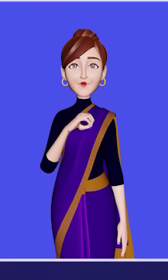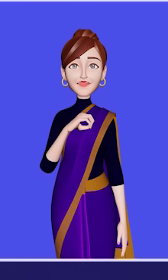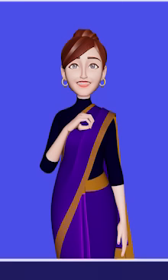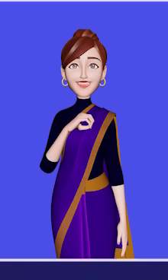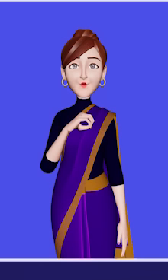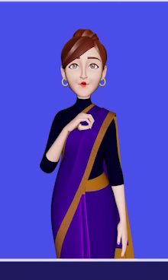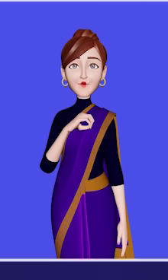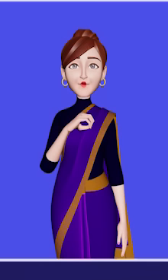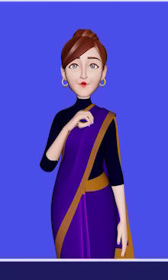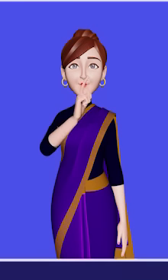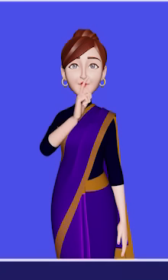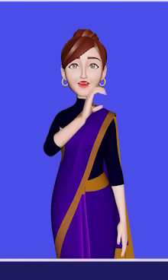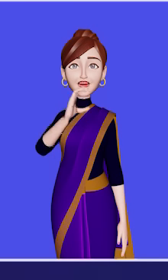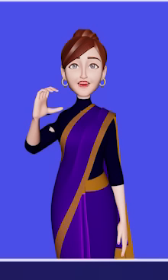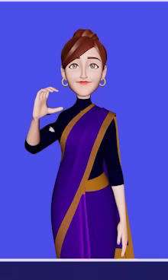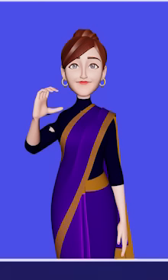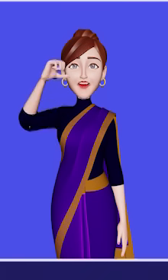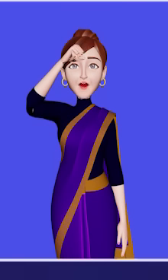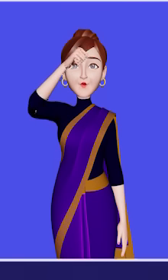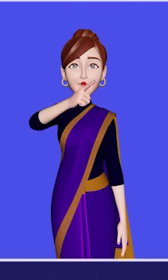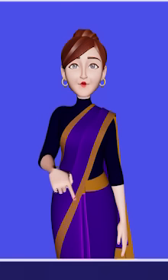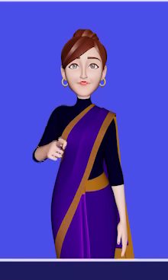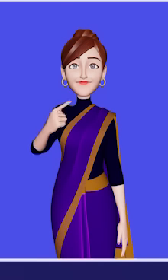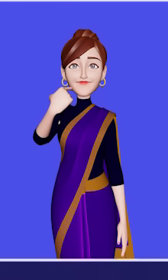अभूतपूर्व तेजी से अपनाता भी है।